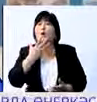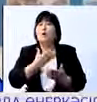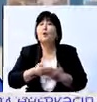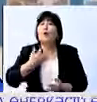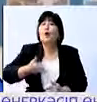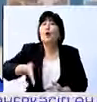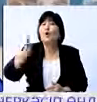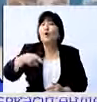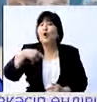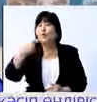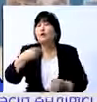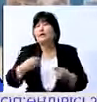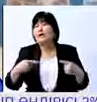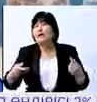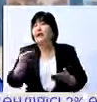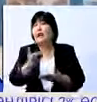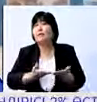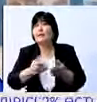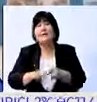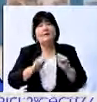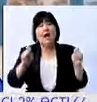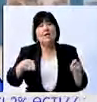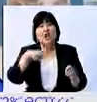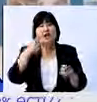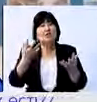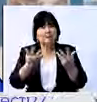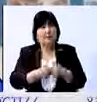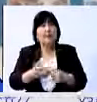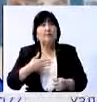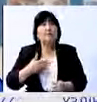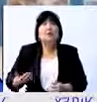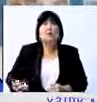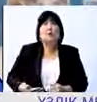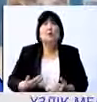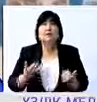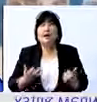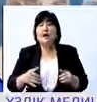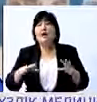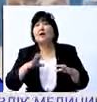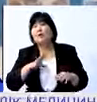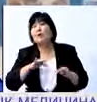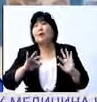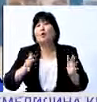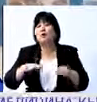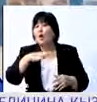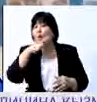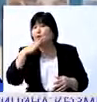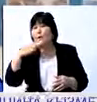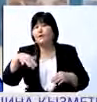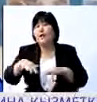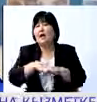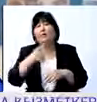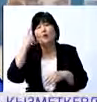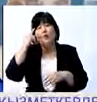сөзінде көптеген мәселелерді ашып айтты деп есептеймін. Біздің өмірімізде қазіргі болып жатқан көптеген халықтың